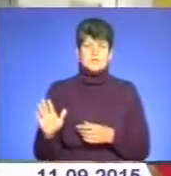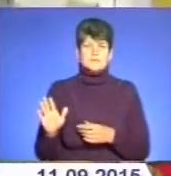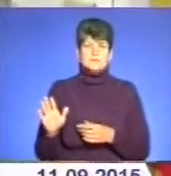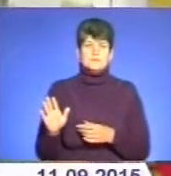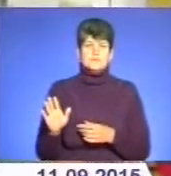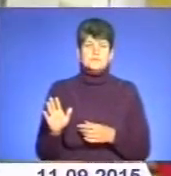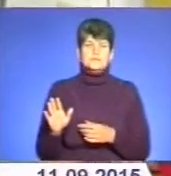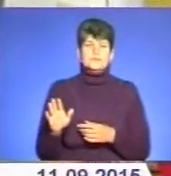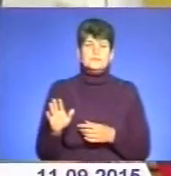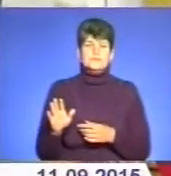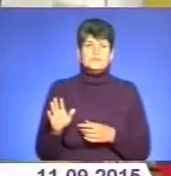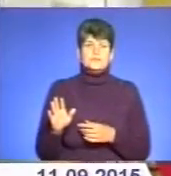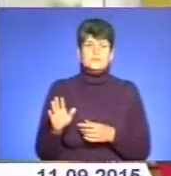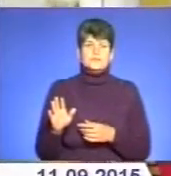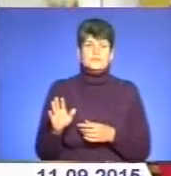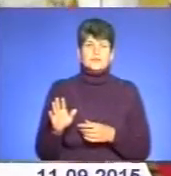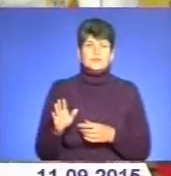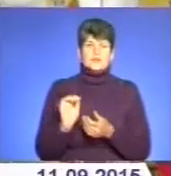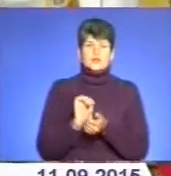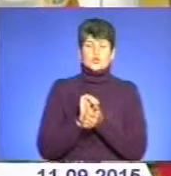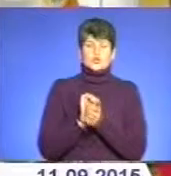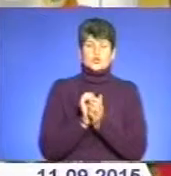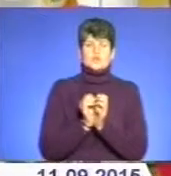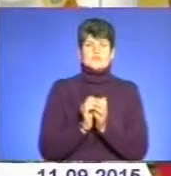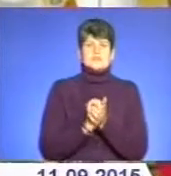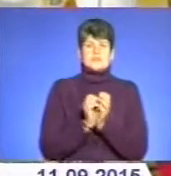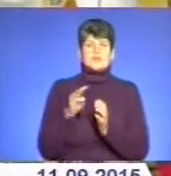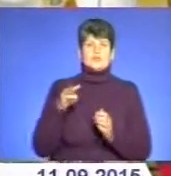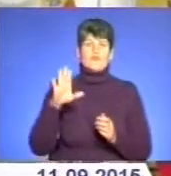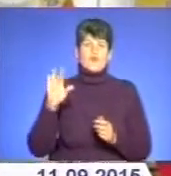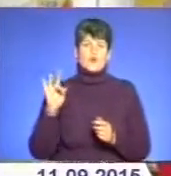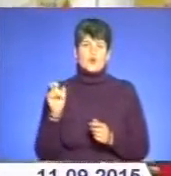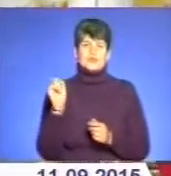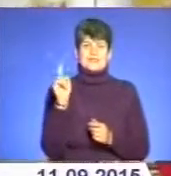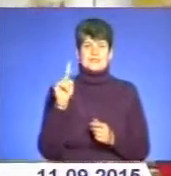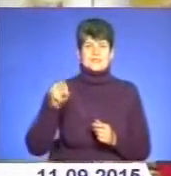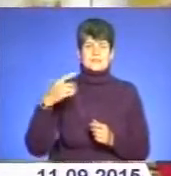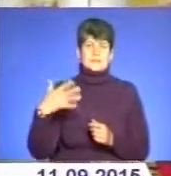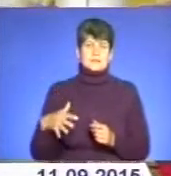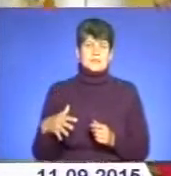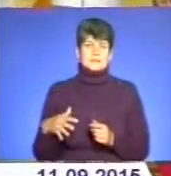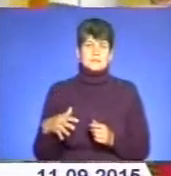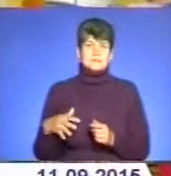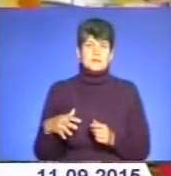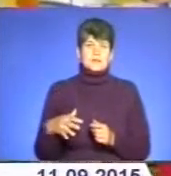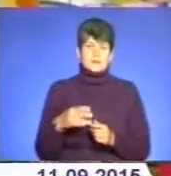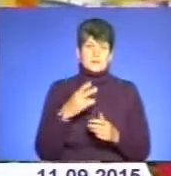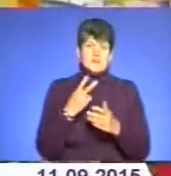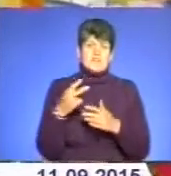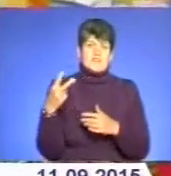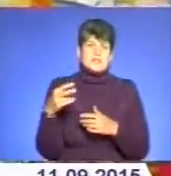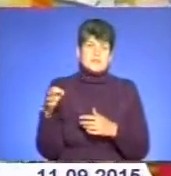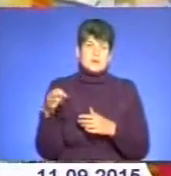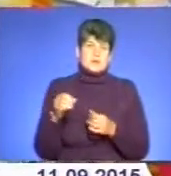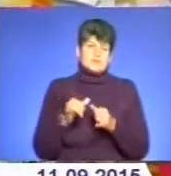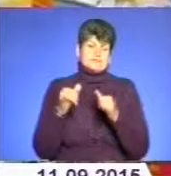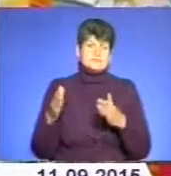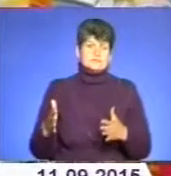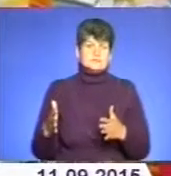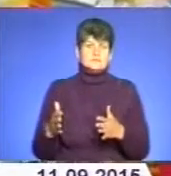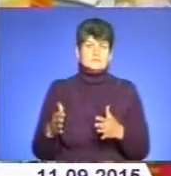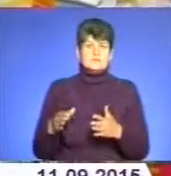прошу. Творог 11,50, наш. На 20 копійок, в середньому так. Це